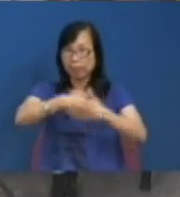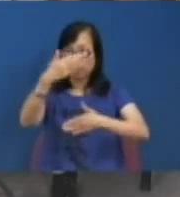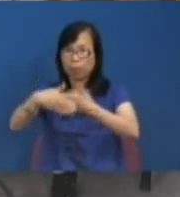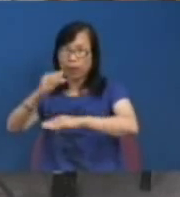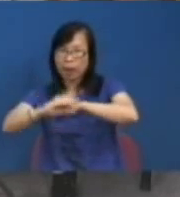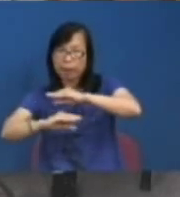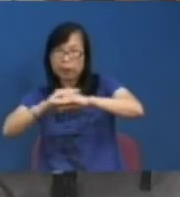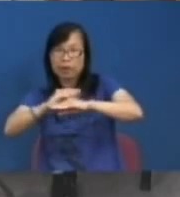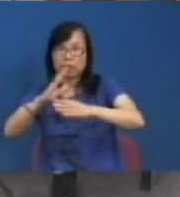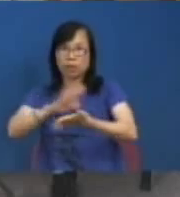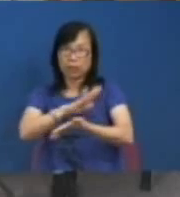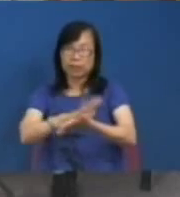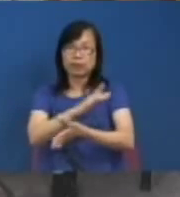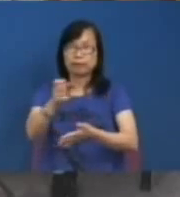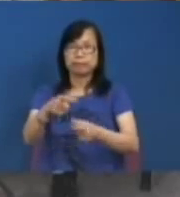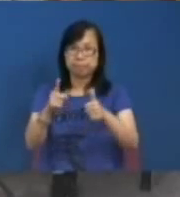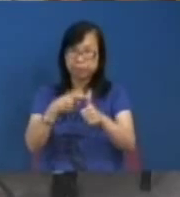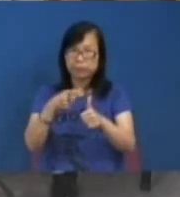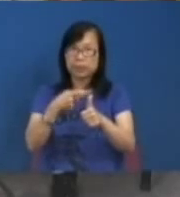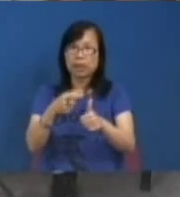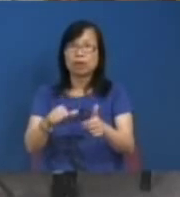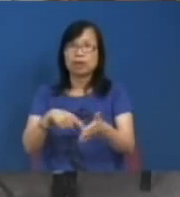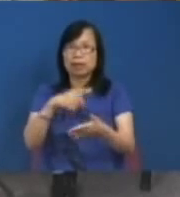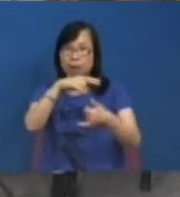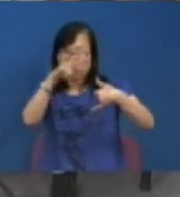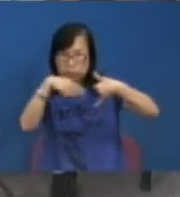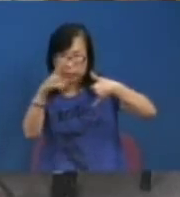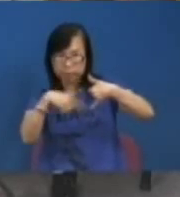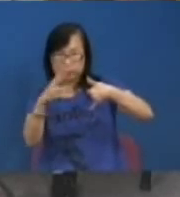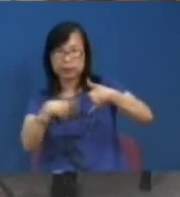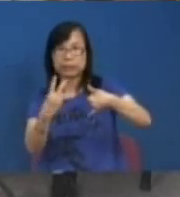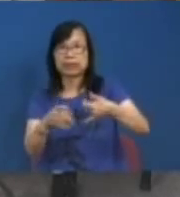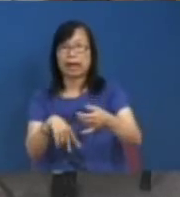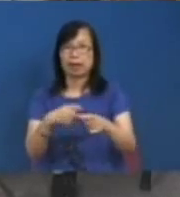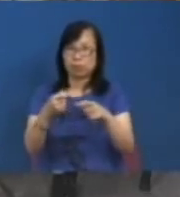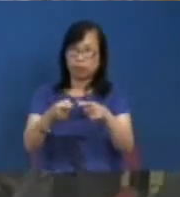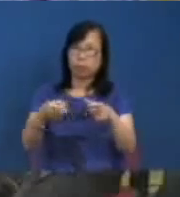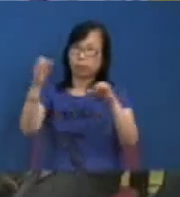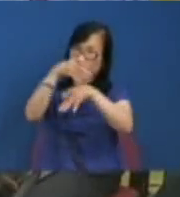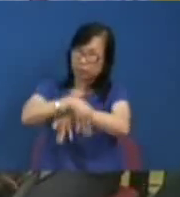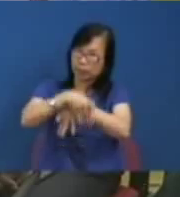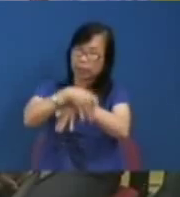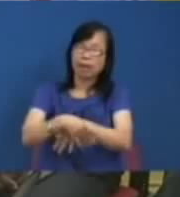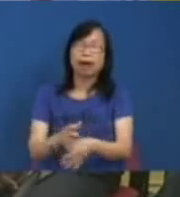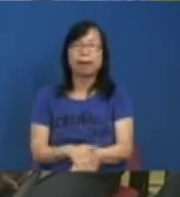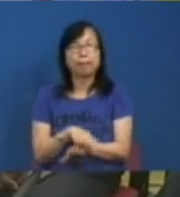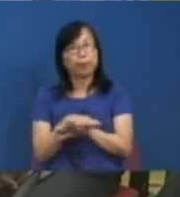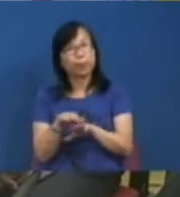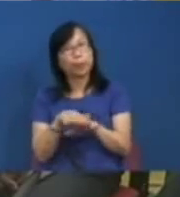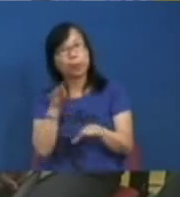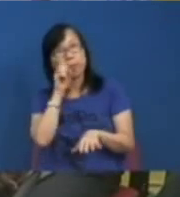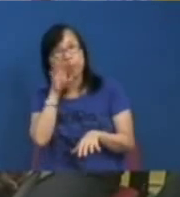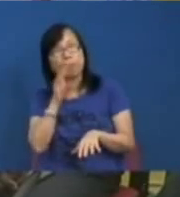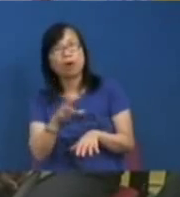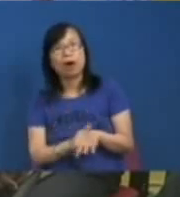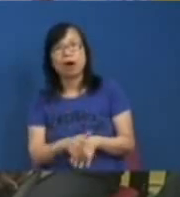經驗咧，首先要最好就要 check 曬嗰個工契啦。但係佢一般嚟講咧，咁